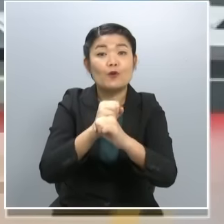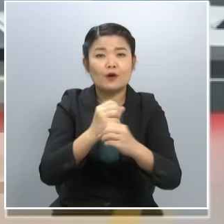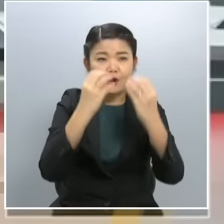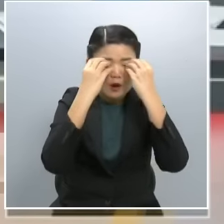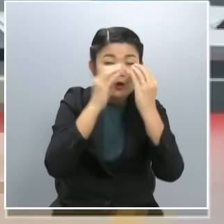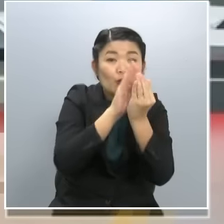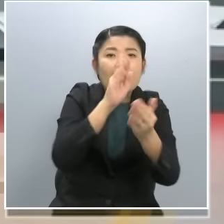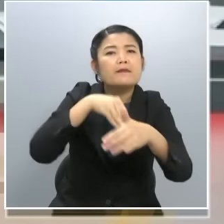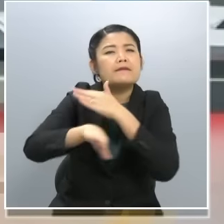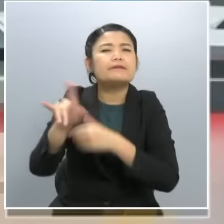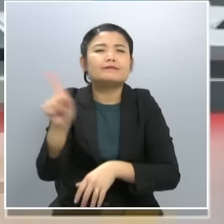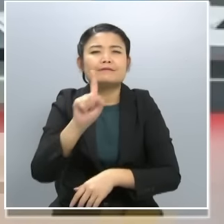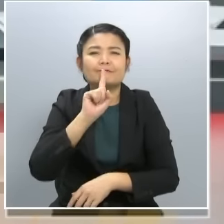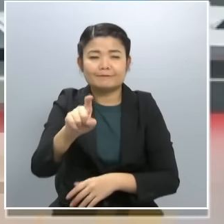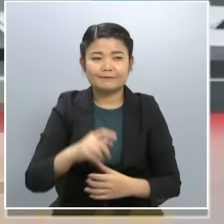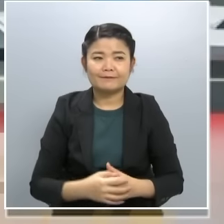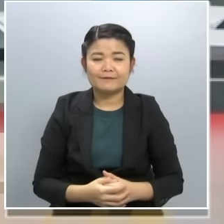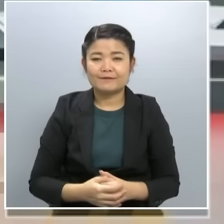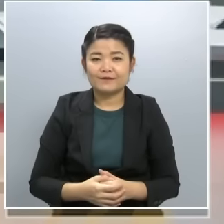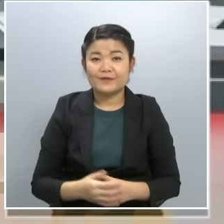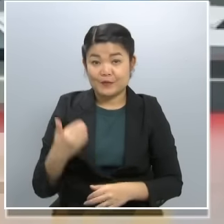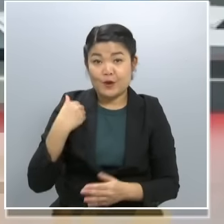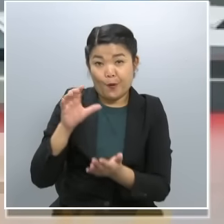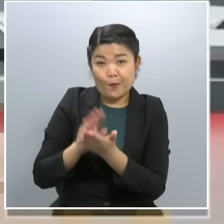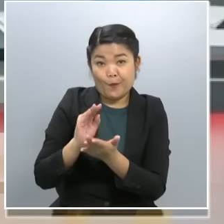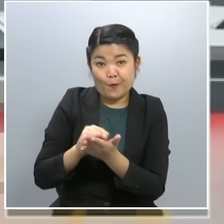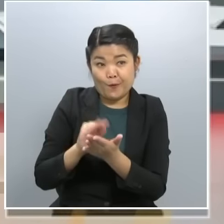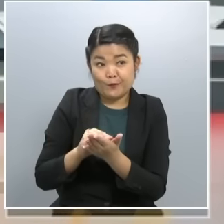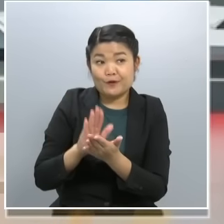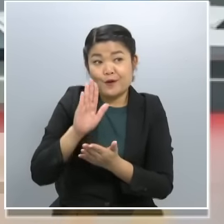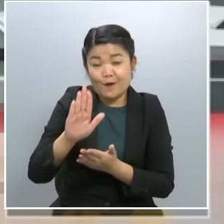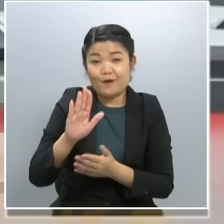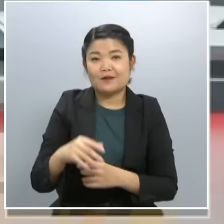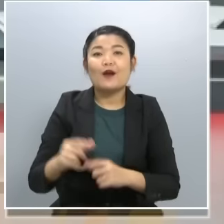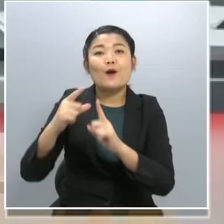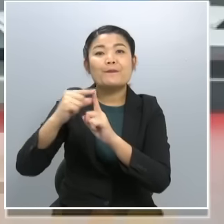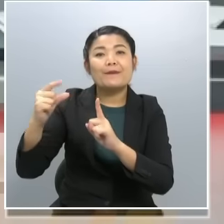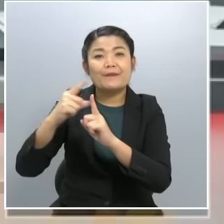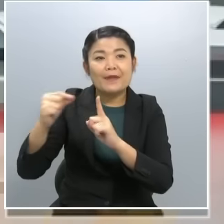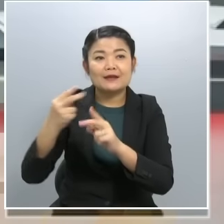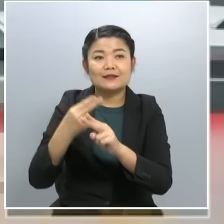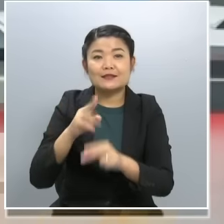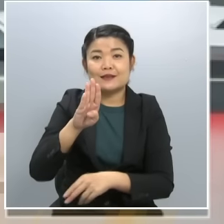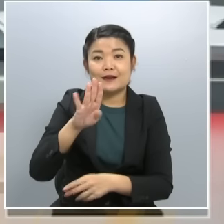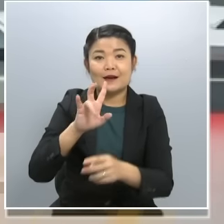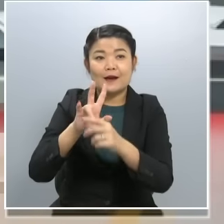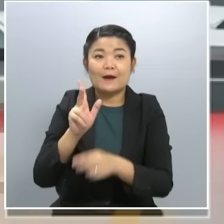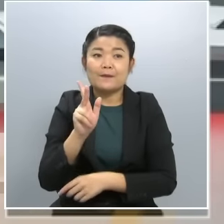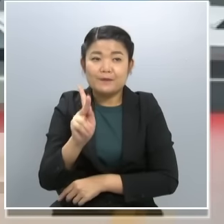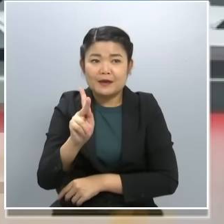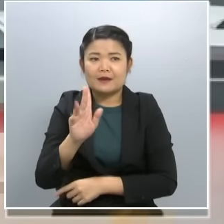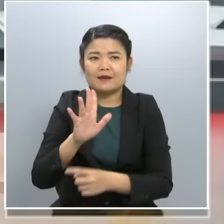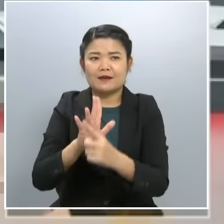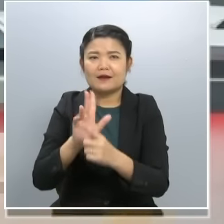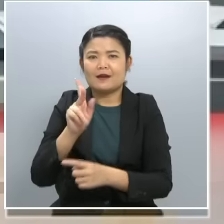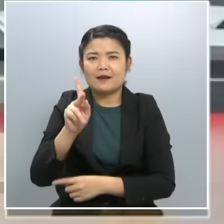ยังไงทีนี้มีข้อมูลจากทางบิ๊กเกรียนที่เกเรื่องเนี้ยค่ะเรื่องฮเมื่อเช้าผม